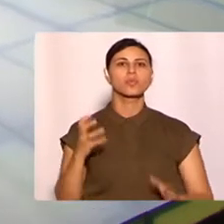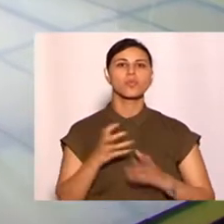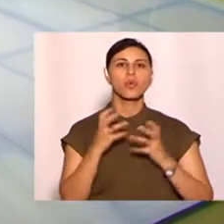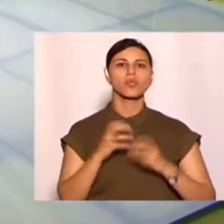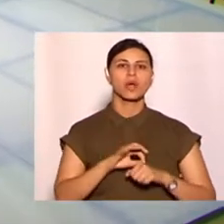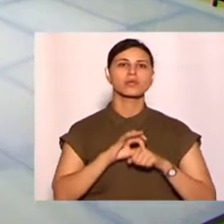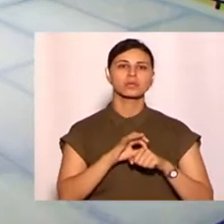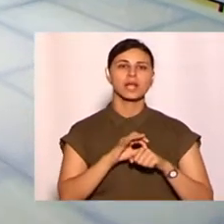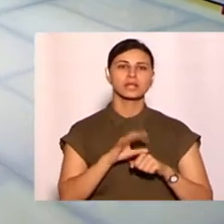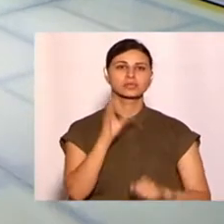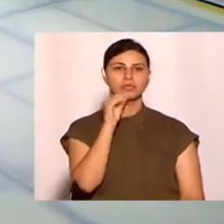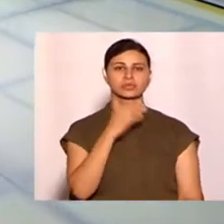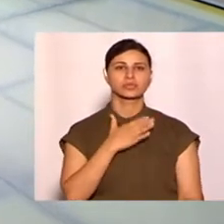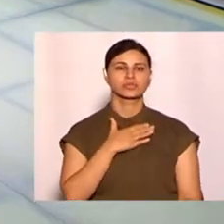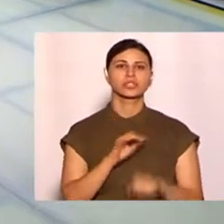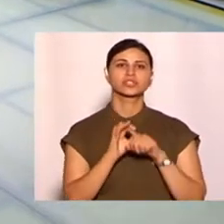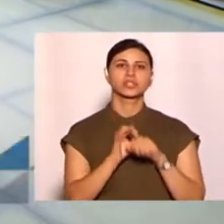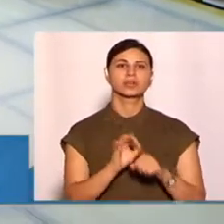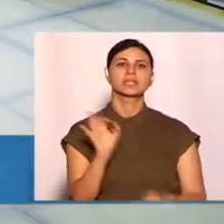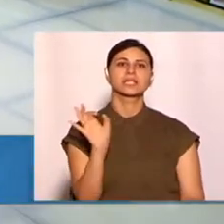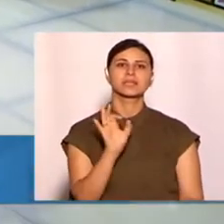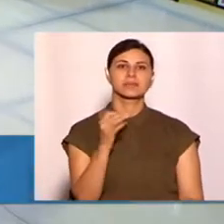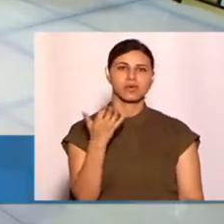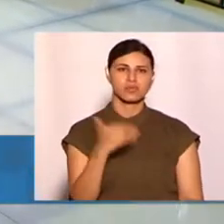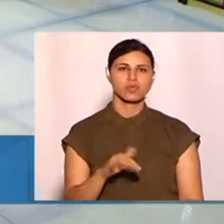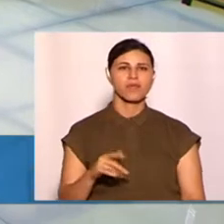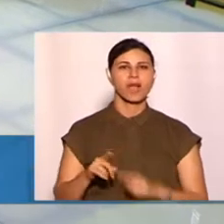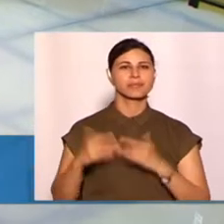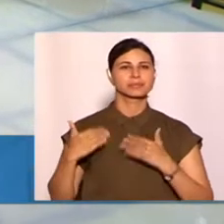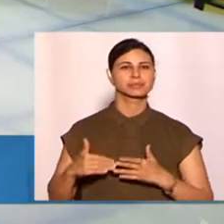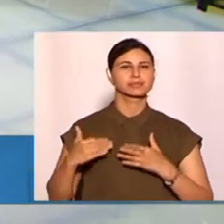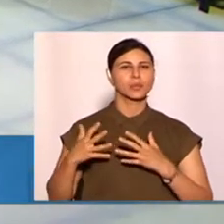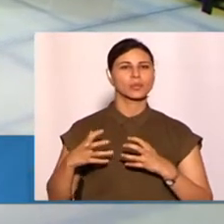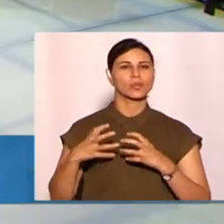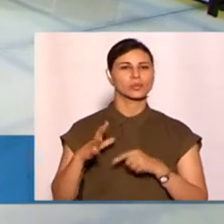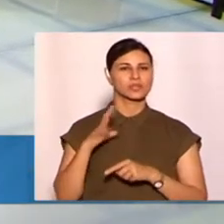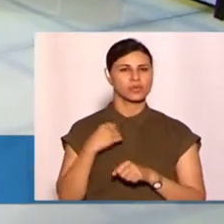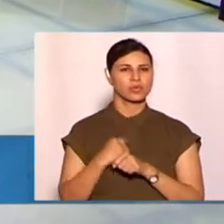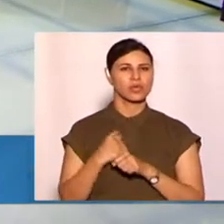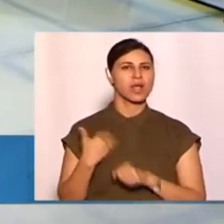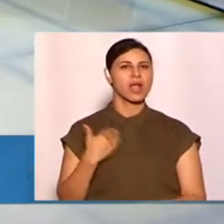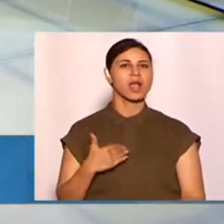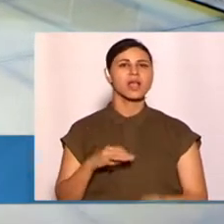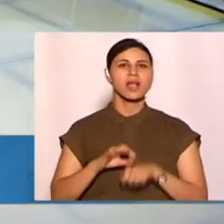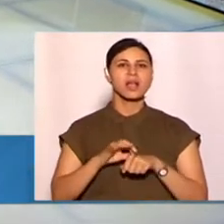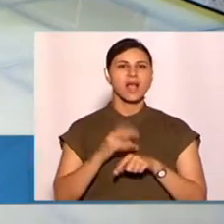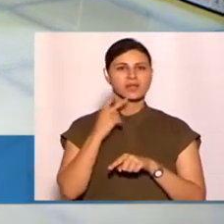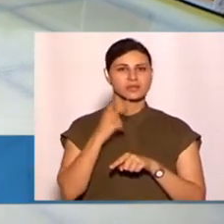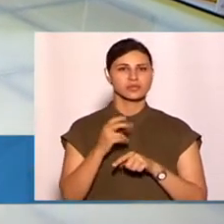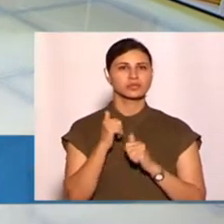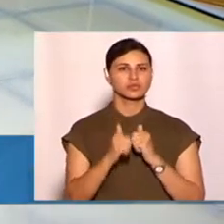მოუვაროთ კანს, როდესაც ჩვენ ჩავიტარეთ სხივური თერაპია და ამ დროს გვაქვს დაზიანებები. რა ხდება ყველაზე ხშირად, რას